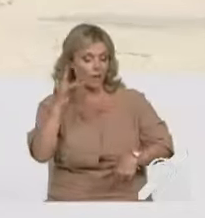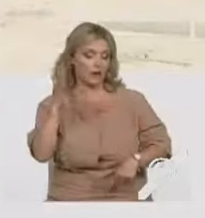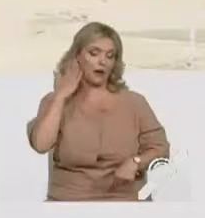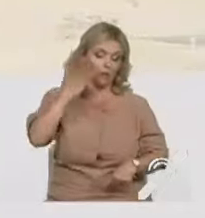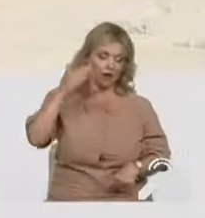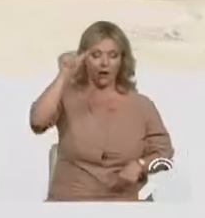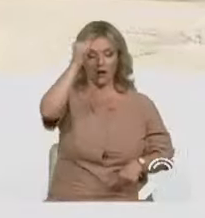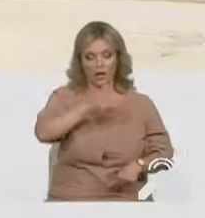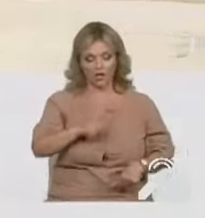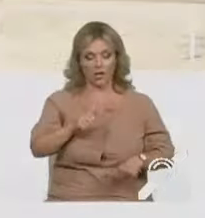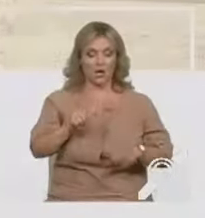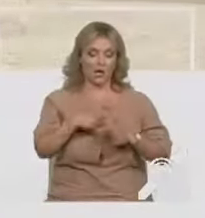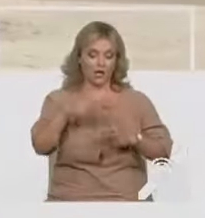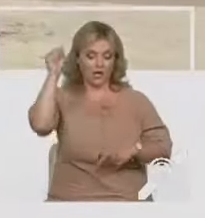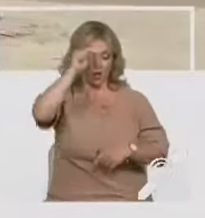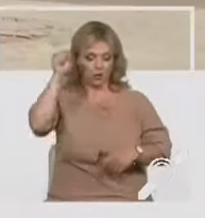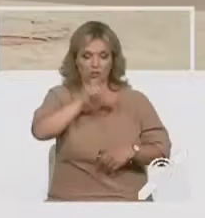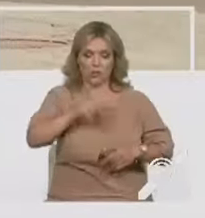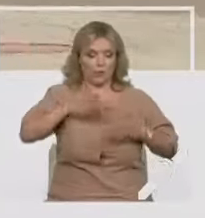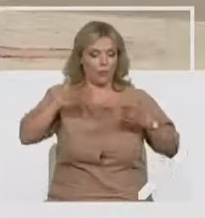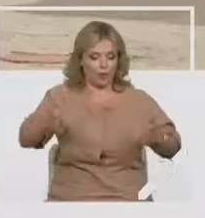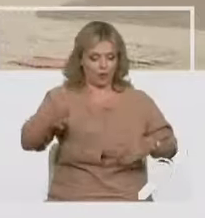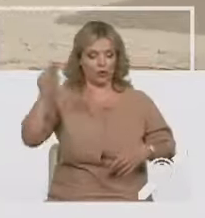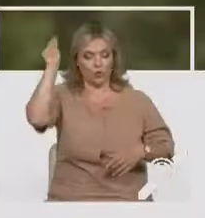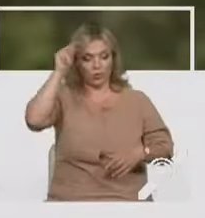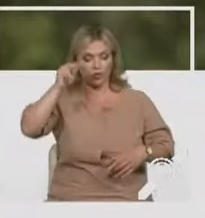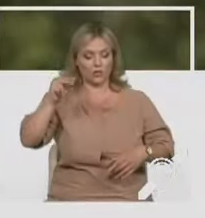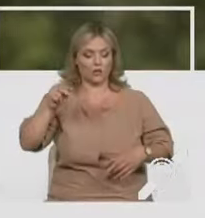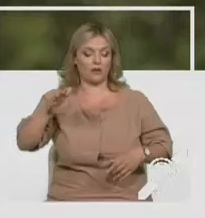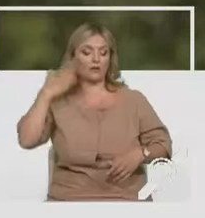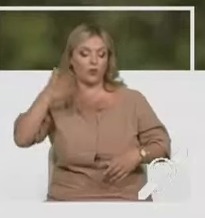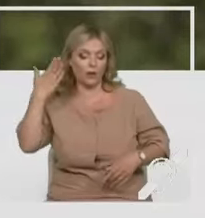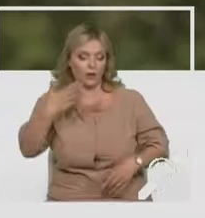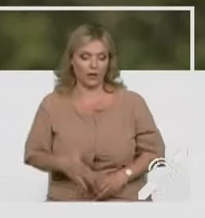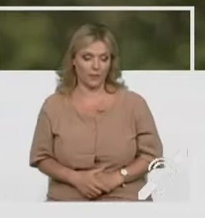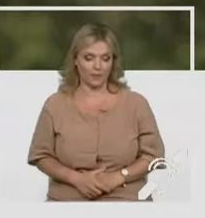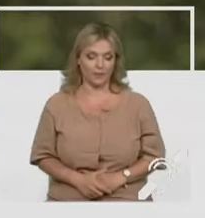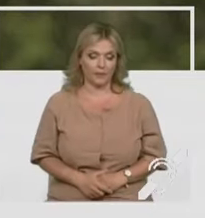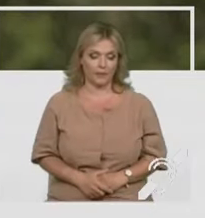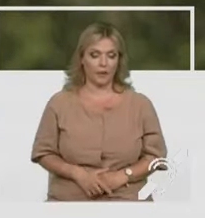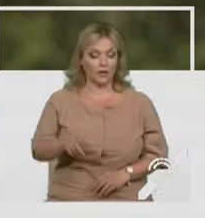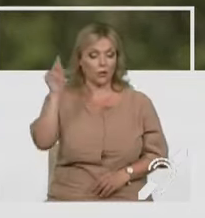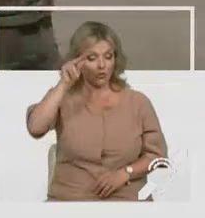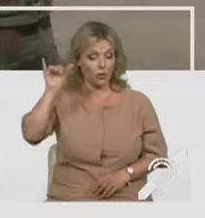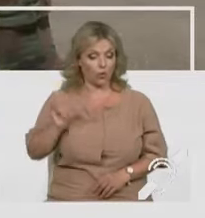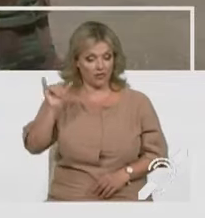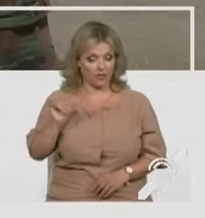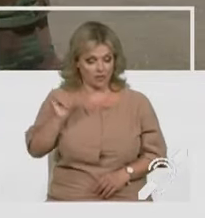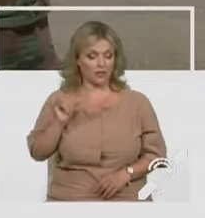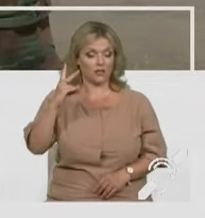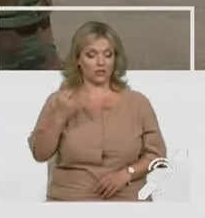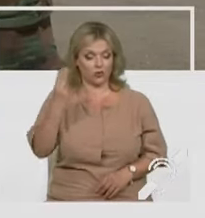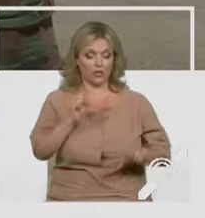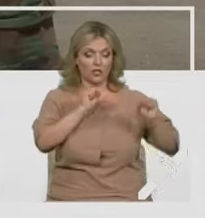România, Grecia sau Turcia. Cei mai mulți învață peste Prut. Este și cazul Andrei Bruma, care a învățat la Universitatea Națională